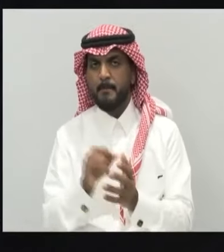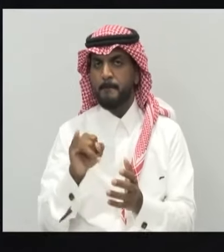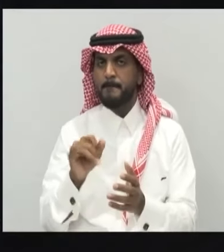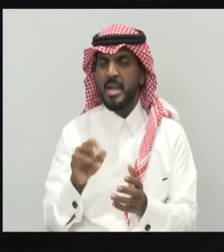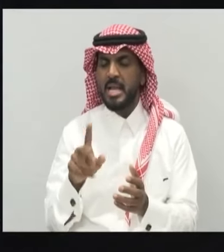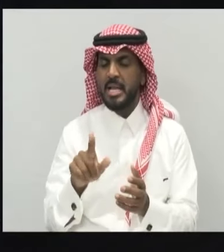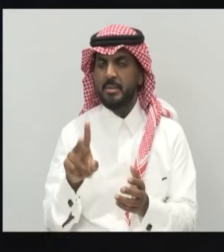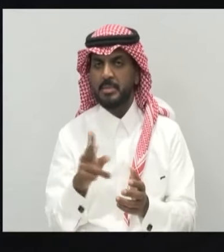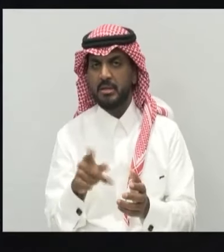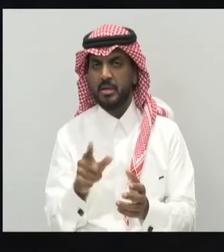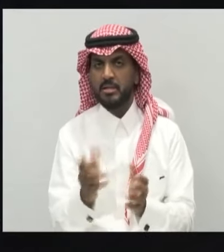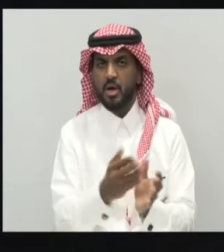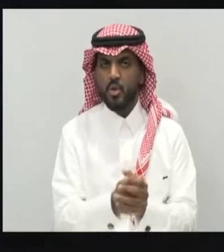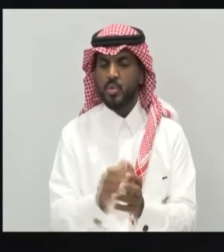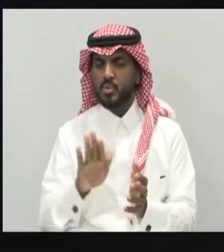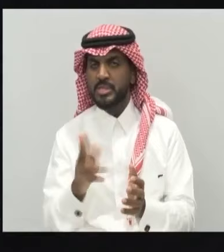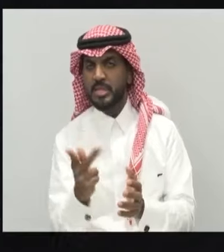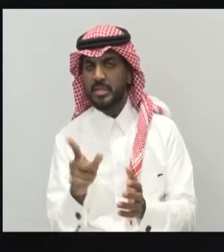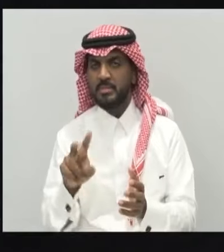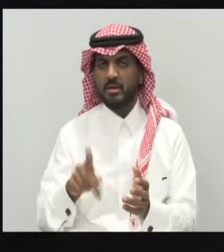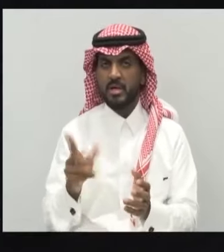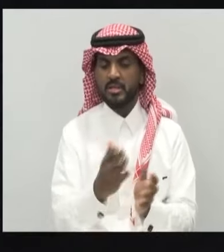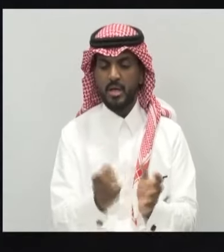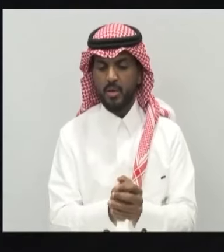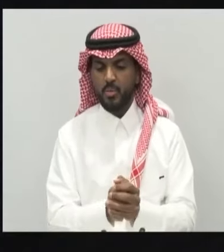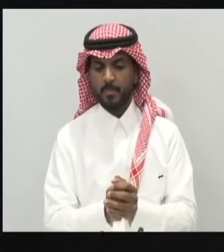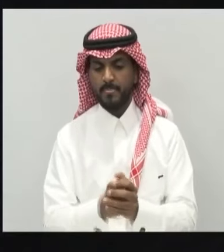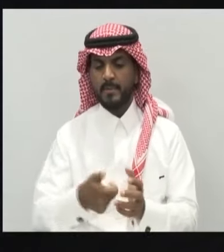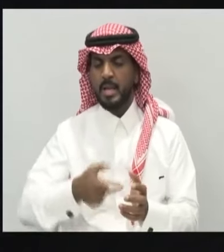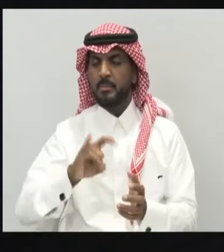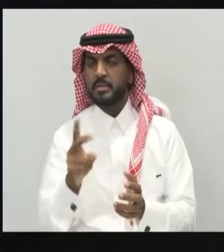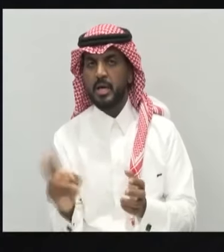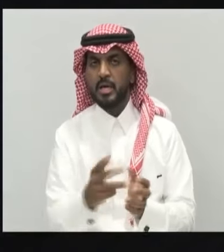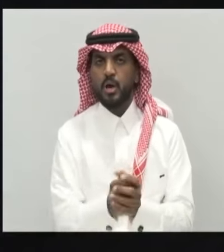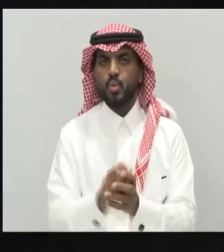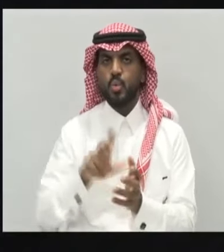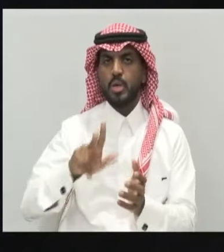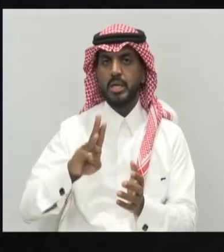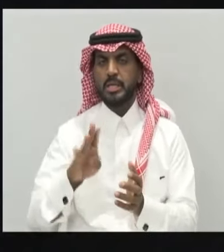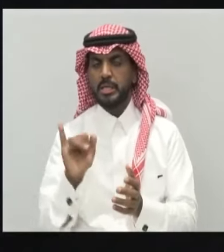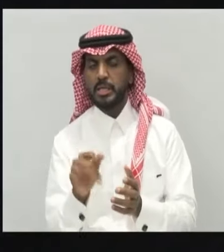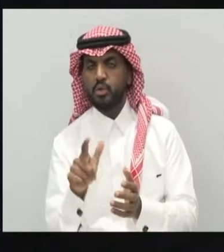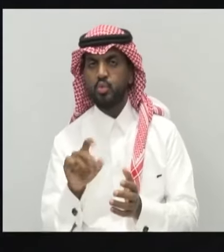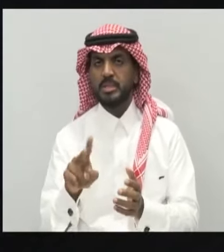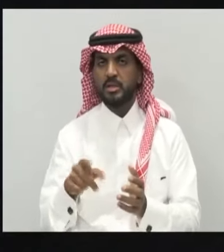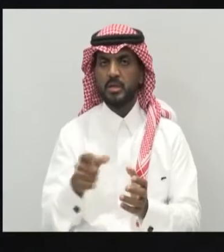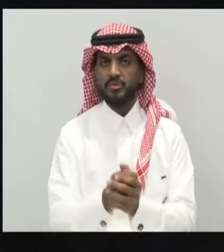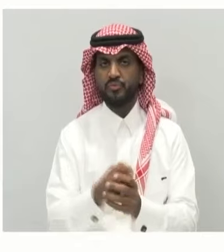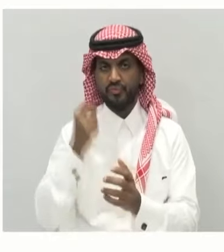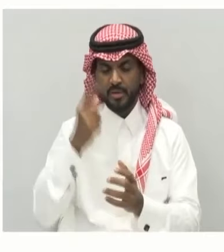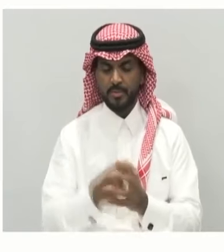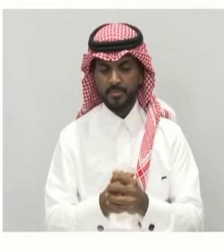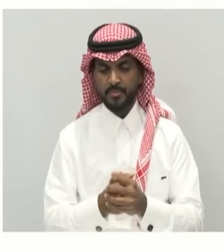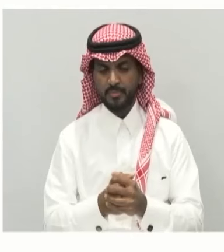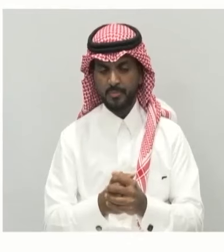ام بالسنتيمترات ام بال الامتار ام بالكيلو مترات ما رايكم يا مبدعين فكروا فيها